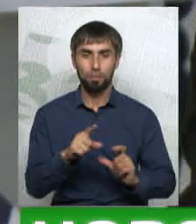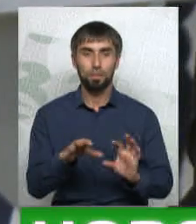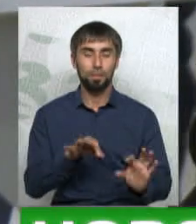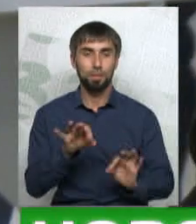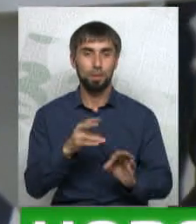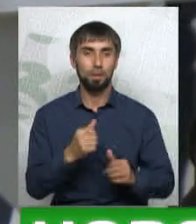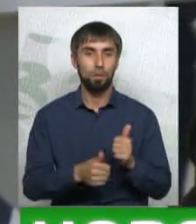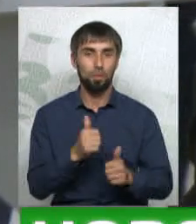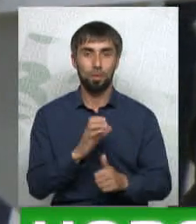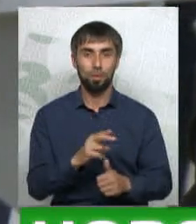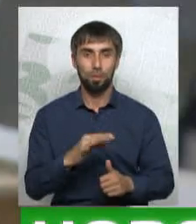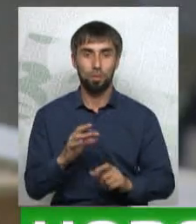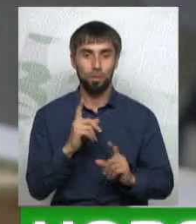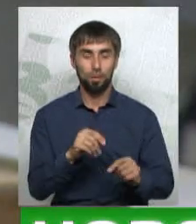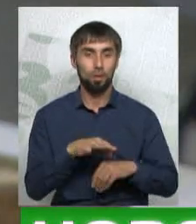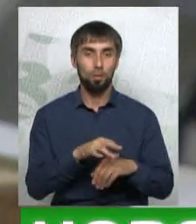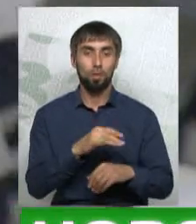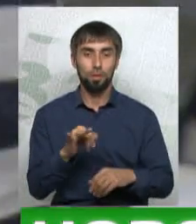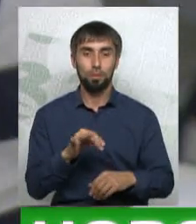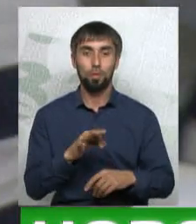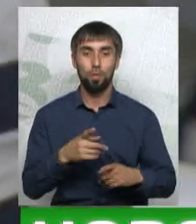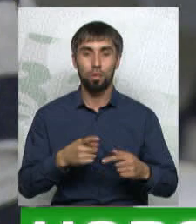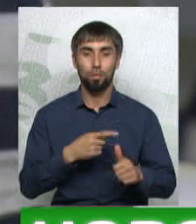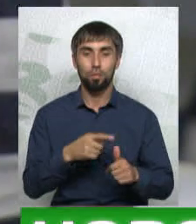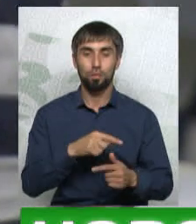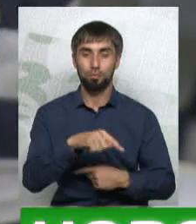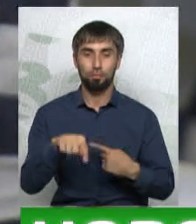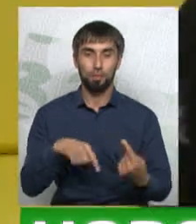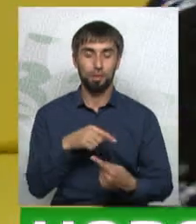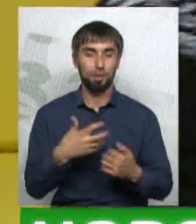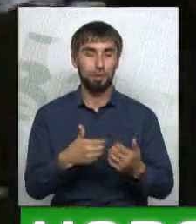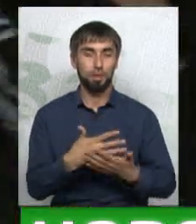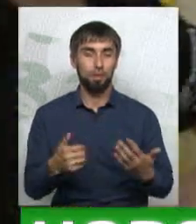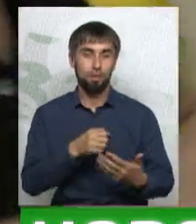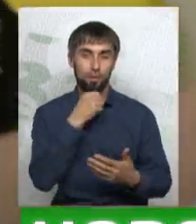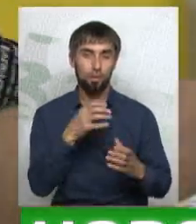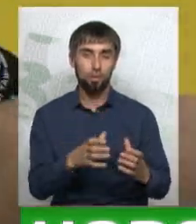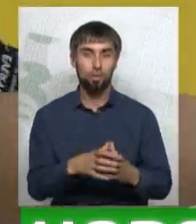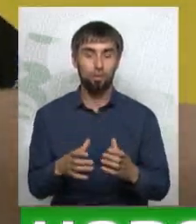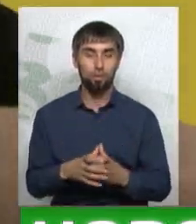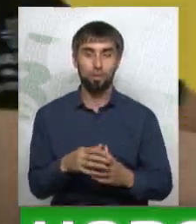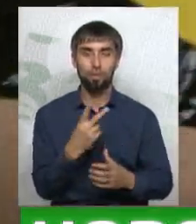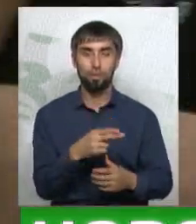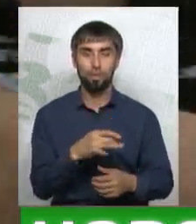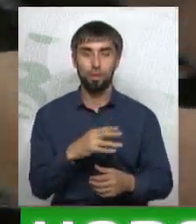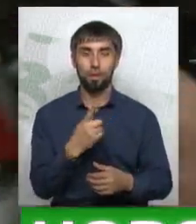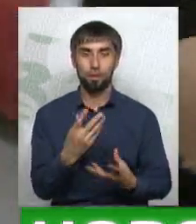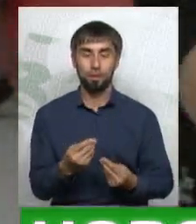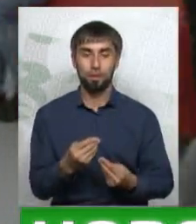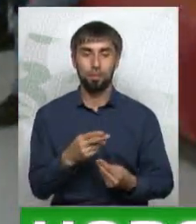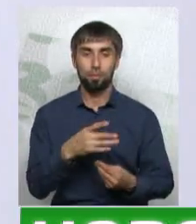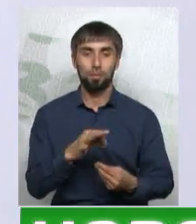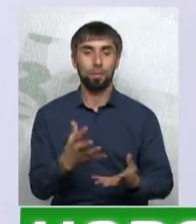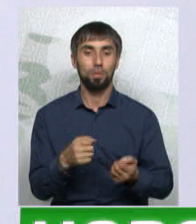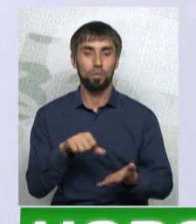на соревнования СКФО. Проходят они по круговой системе. Среди различных возрастных групп по 2 партии в день. В первенстве по